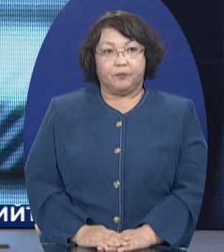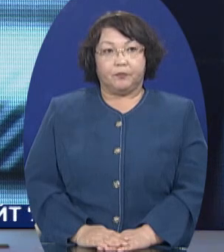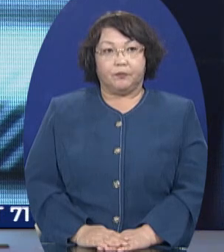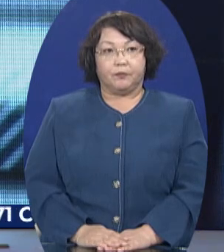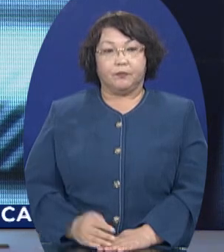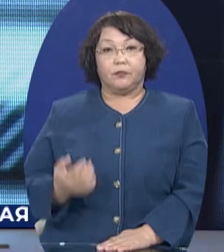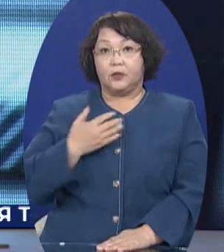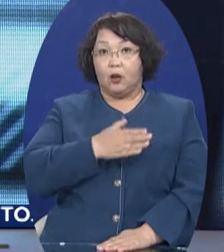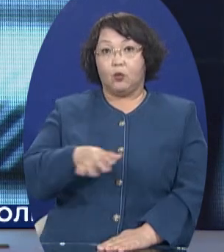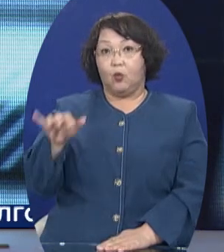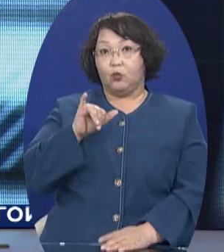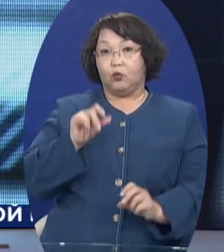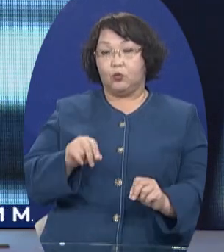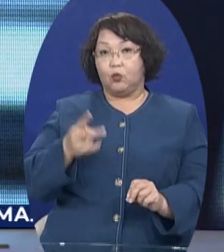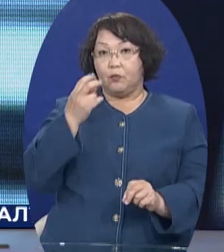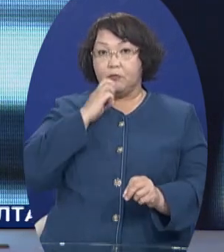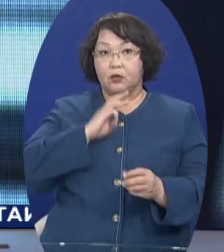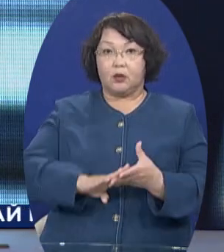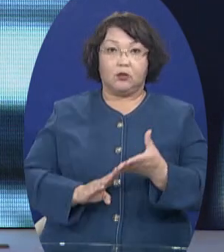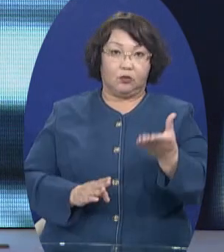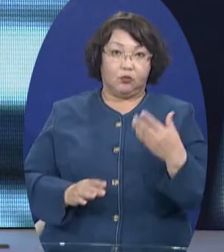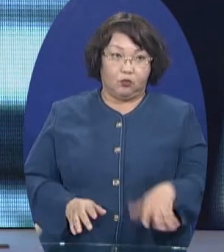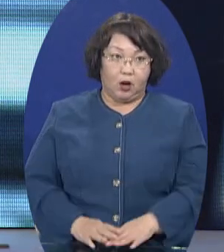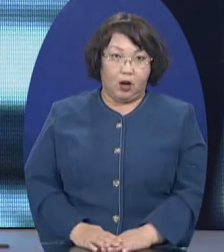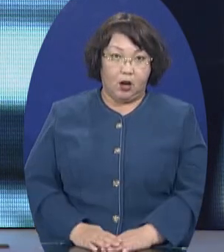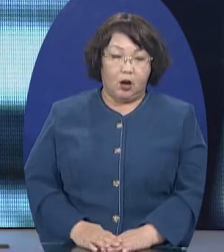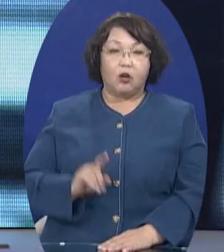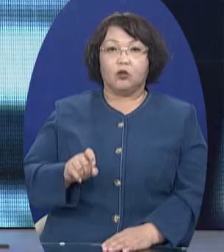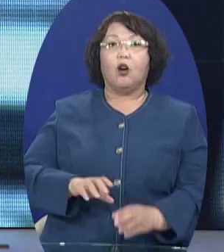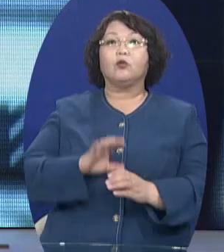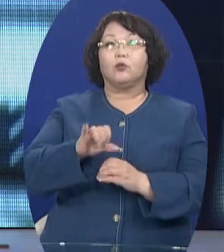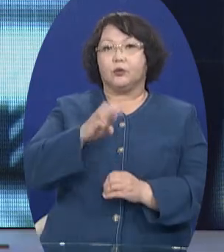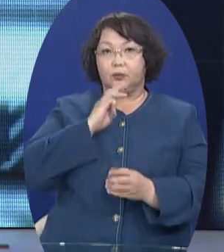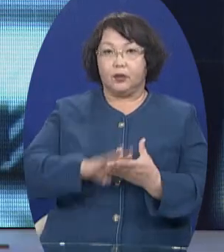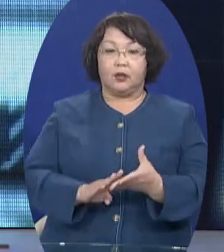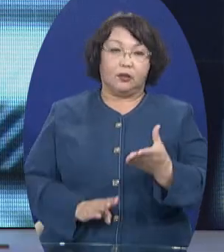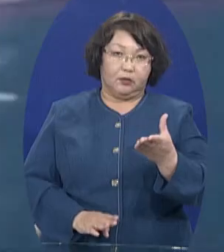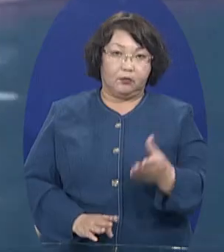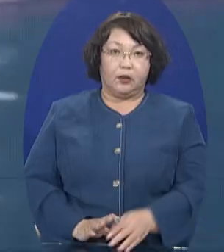Би та бүхэн энэ өдрийг хорон дуулж өнгөрсөн онцлог үйл явдлын мэдээлүүдээс танилцууллаа. Одоо гадаад мэдээг хүлээ авна.